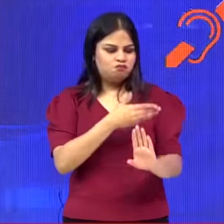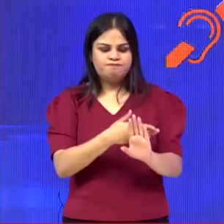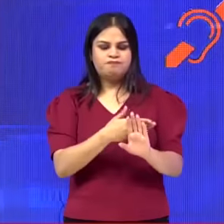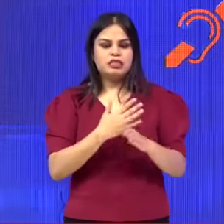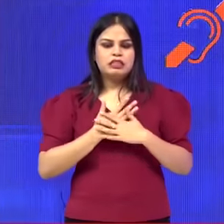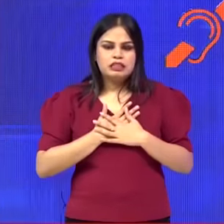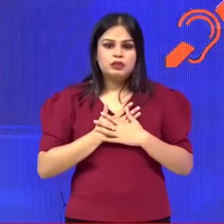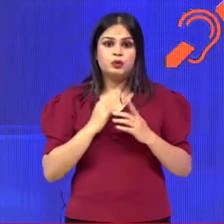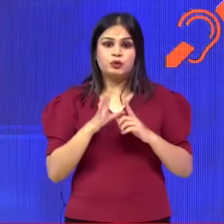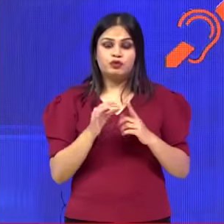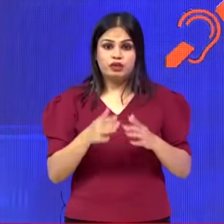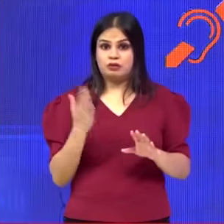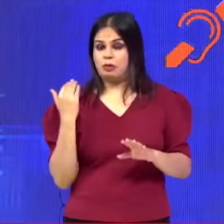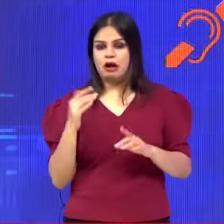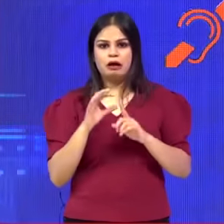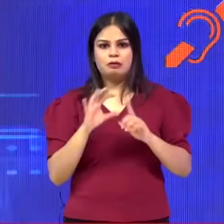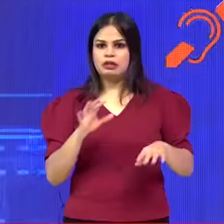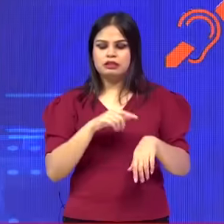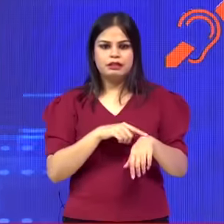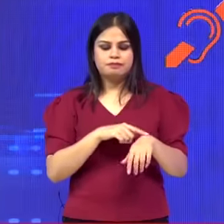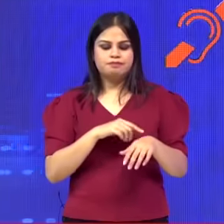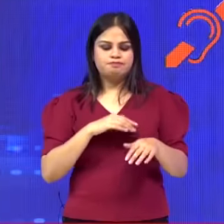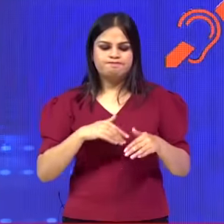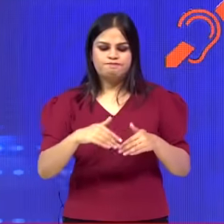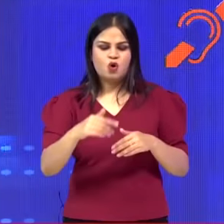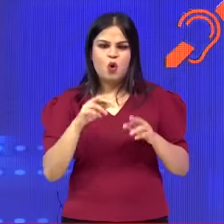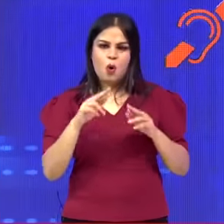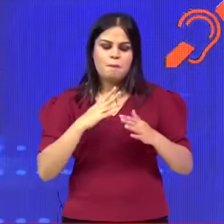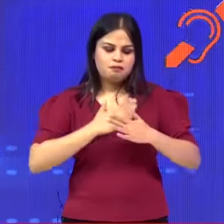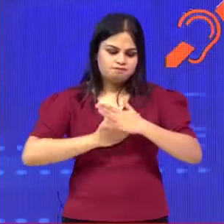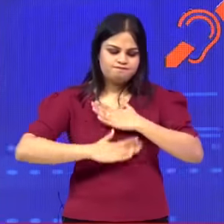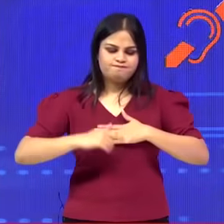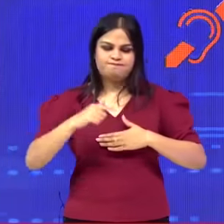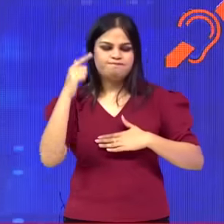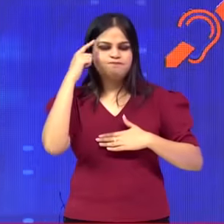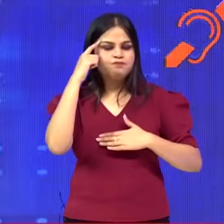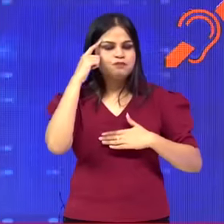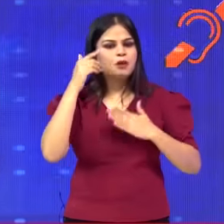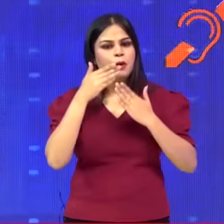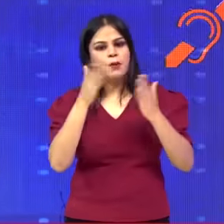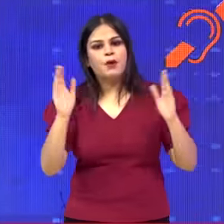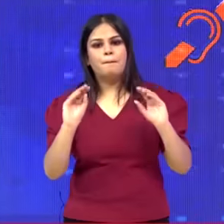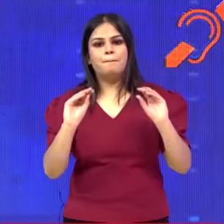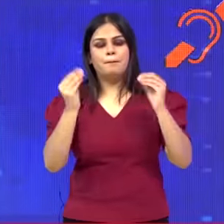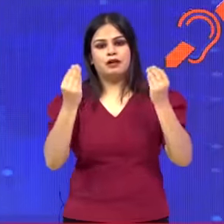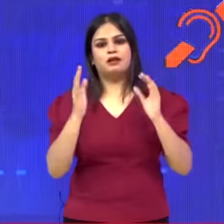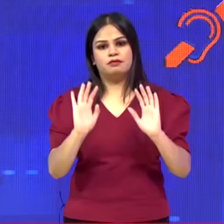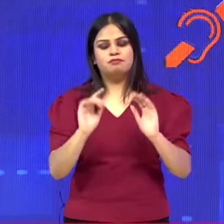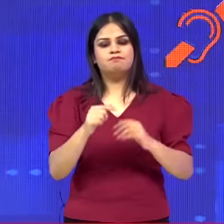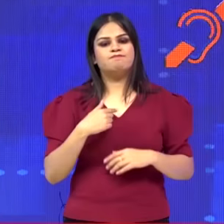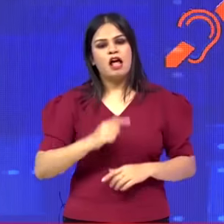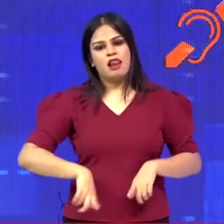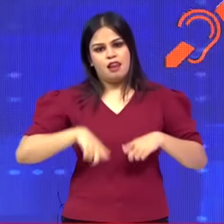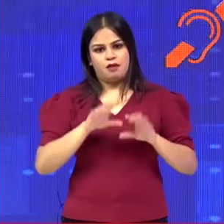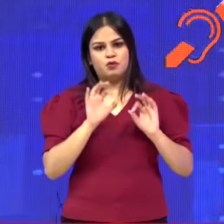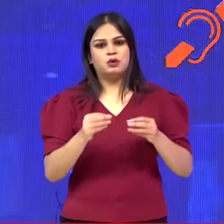और बस हमारी ये दुआएं, और ही इज़ कम आउट ऑफ इट और अल्लाह उनको लंबी मुझे वो किस्सा मालूम